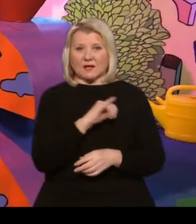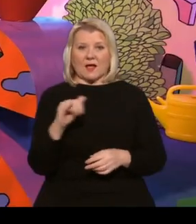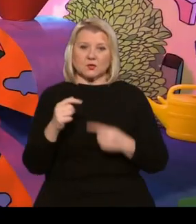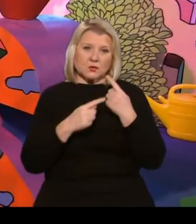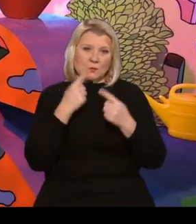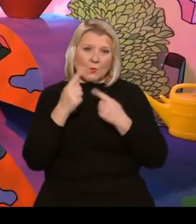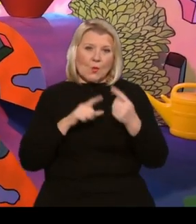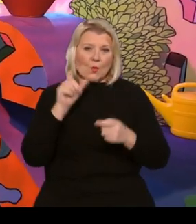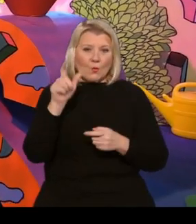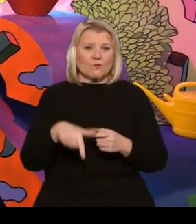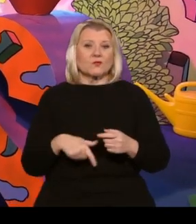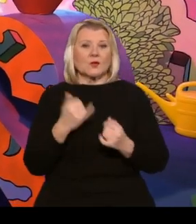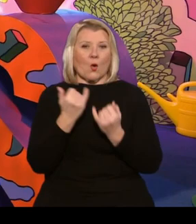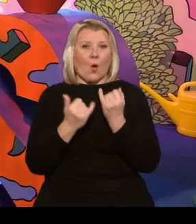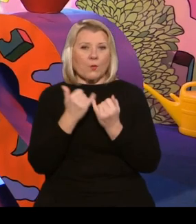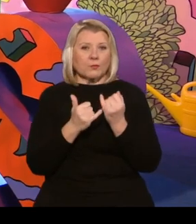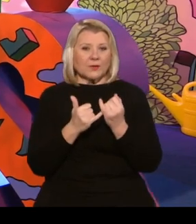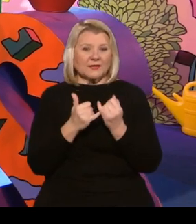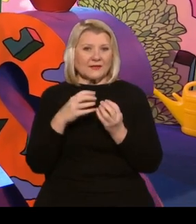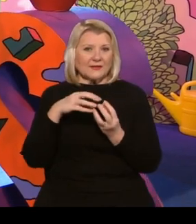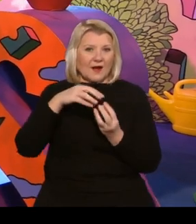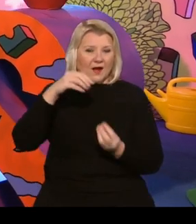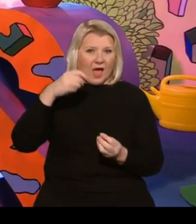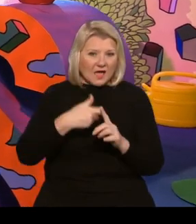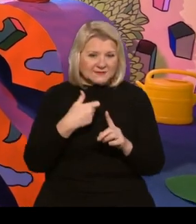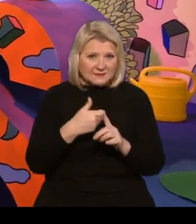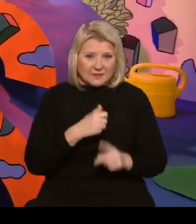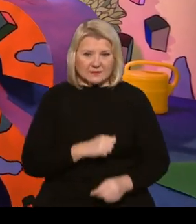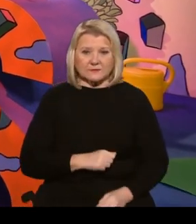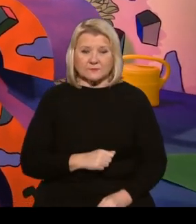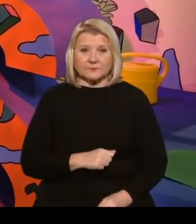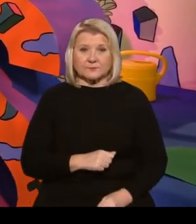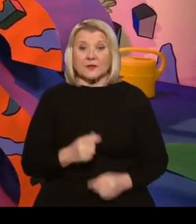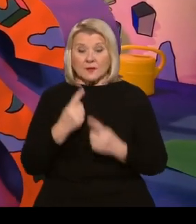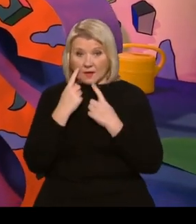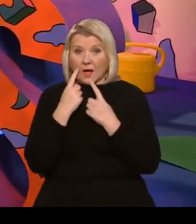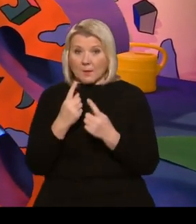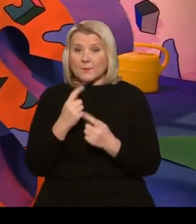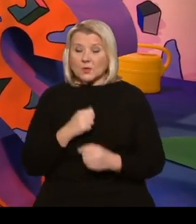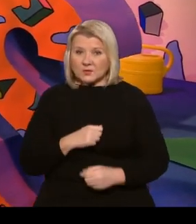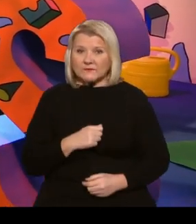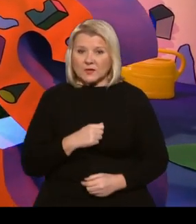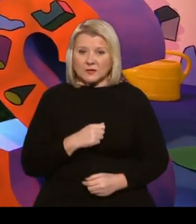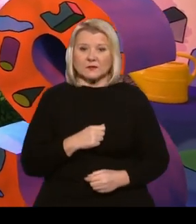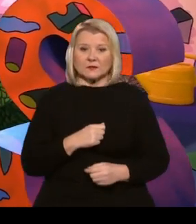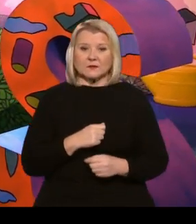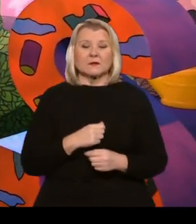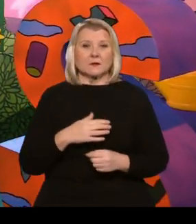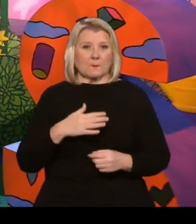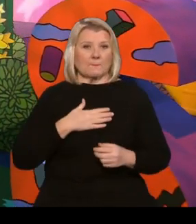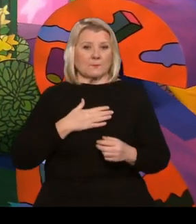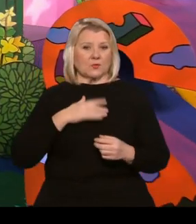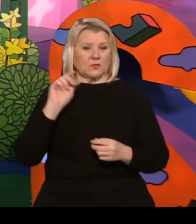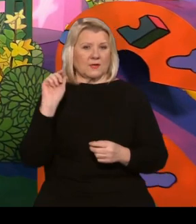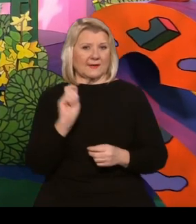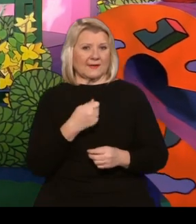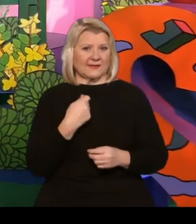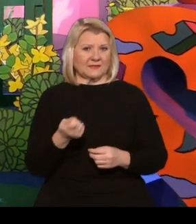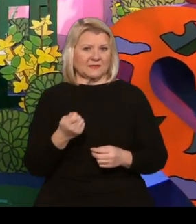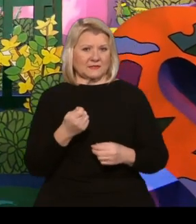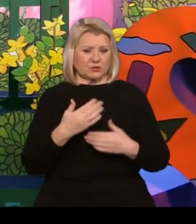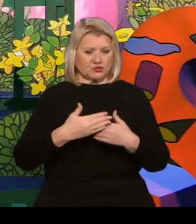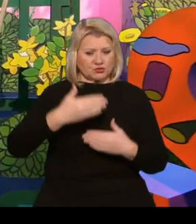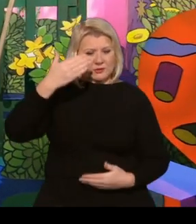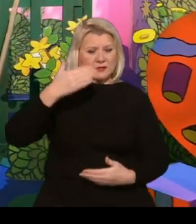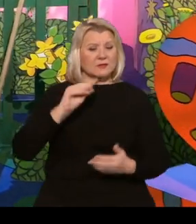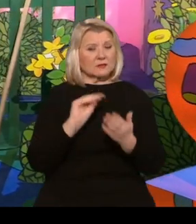Klásek. No a teď se podívej, co mám namalováno na mém rytířském